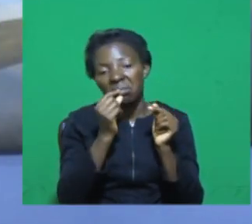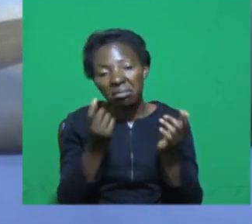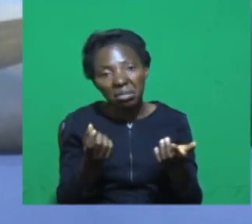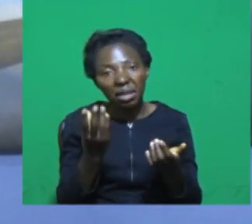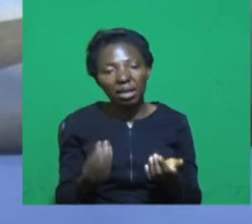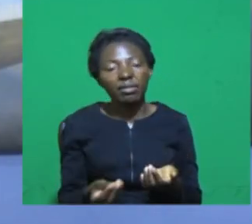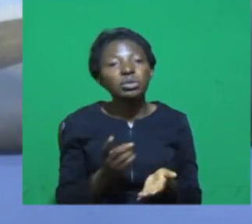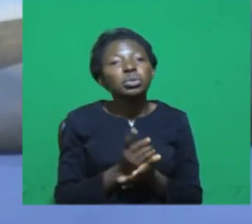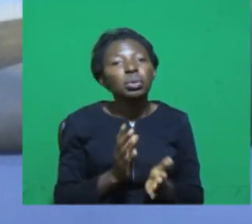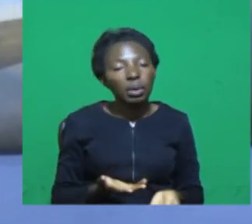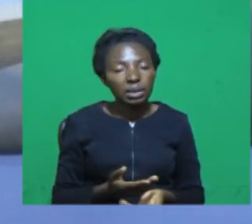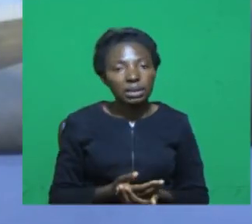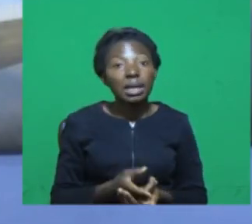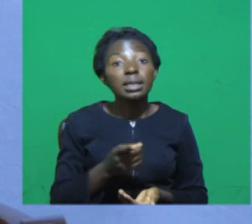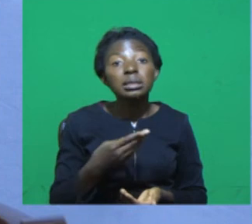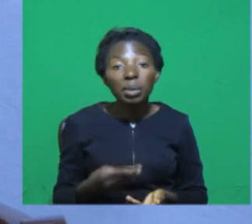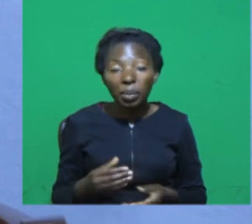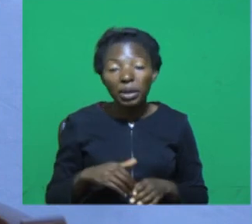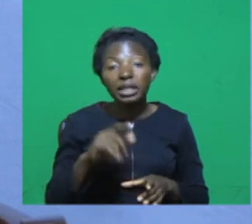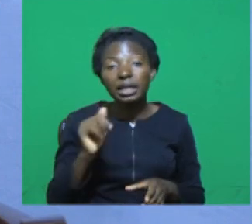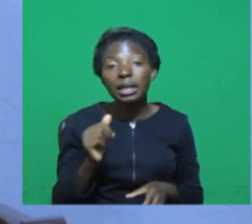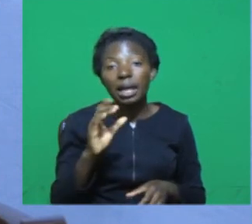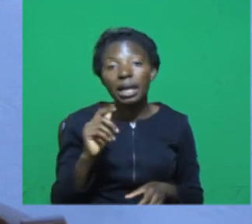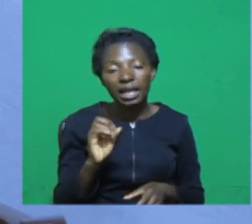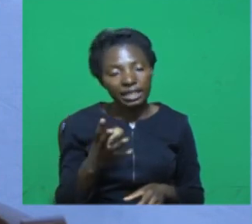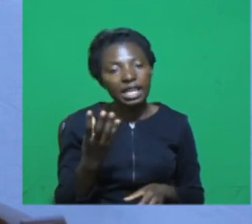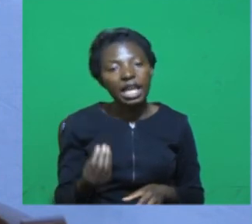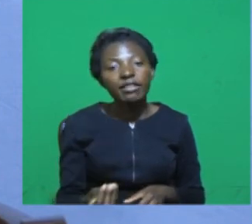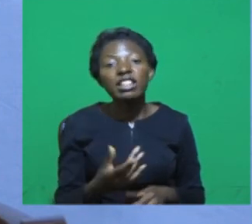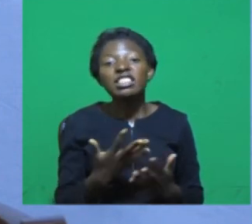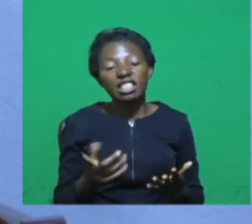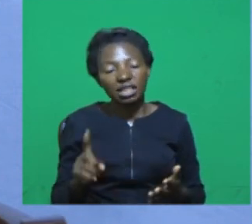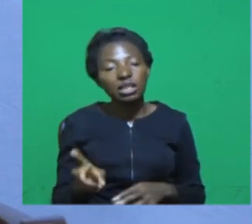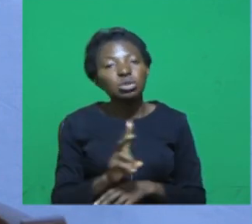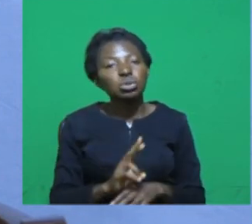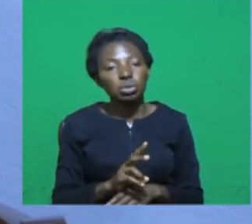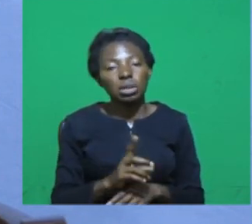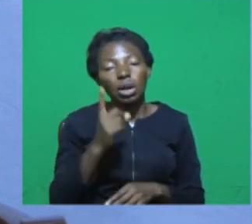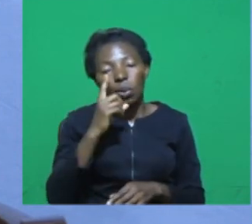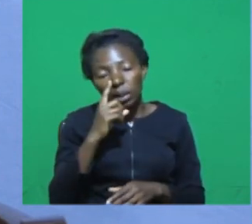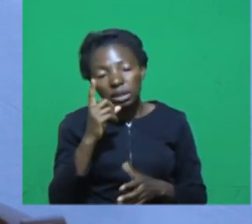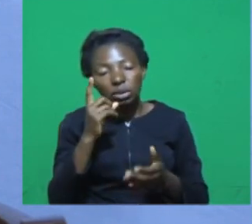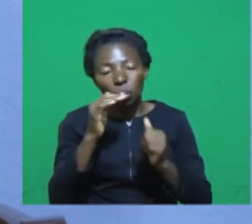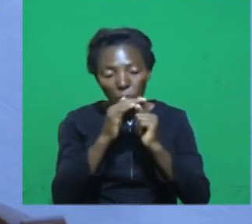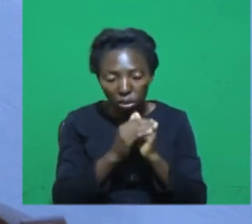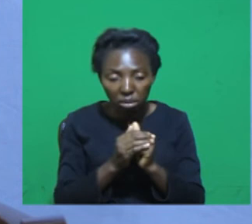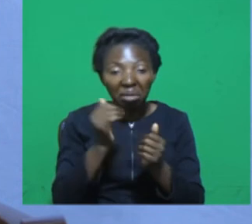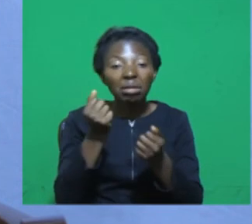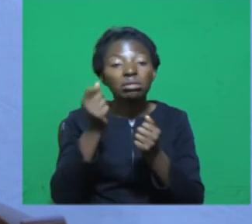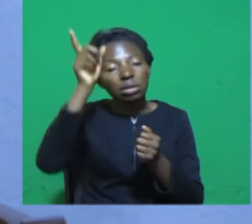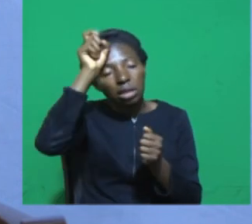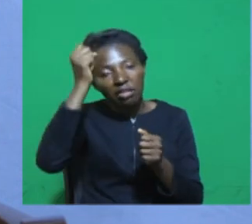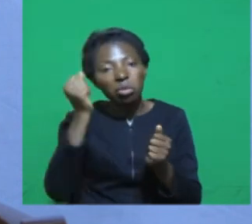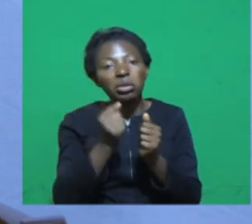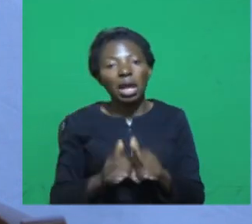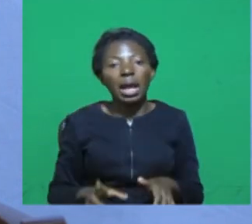pastor. Ava vatanzwa kuna mabasa ava vaive nematurusi avaishandisa pavakanga vachiri kuita zveun'anga. Pavakatendeuka